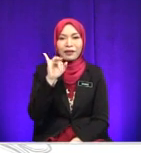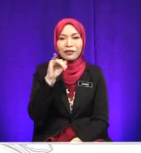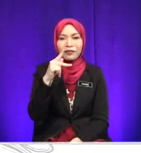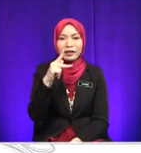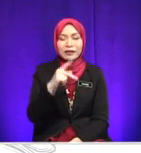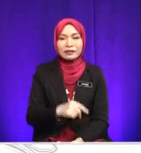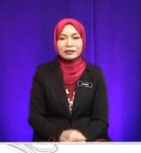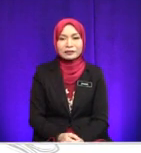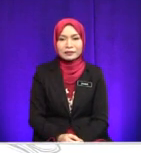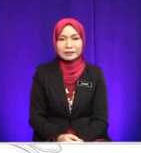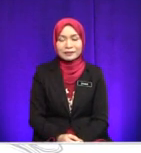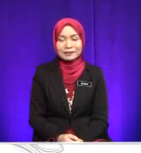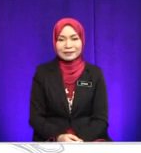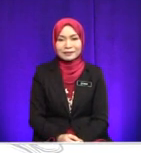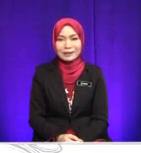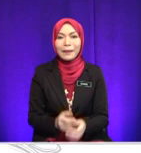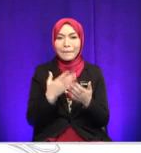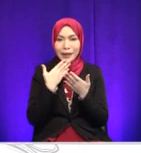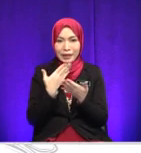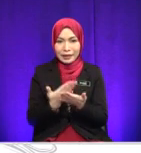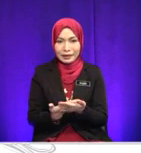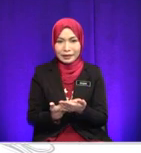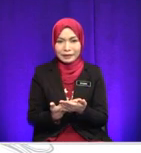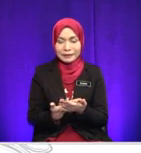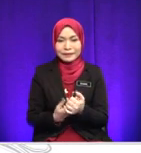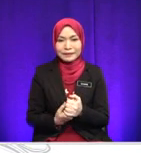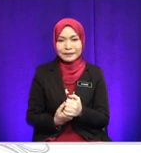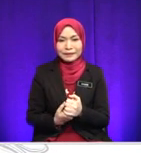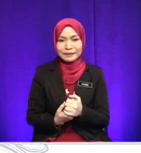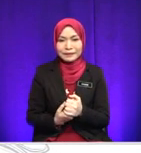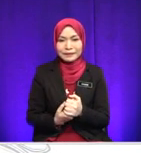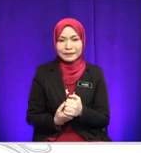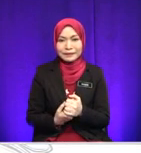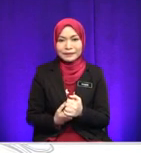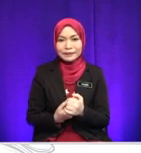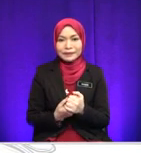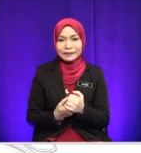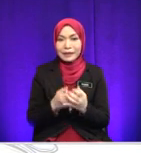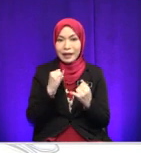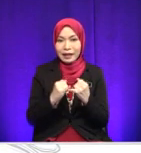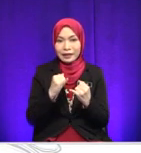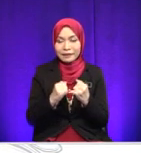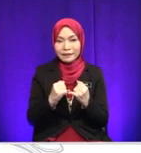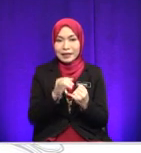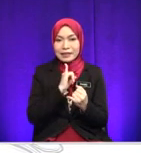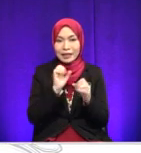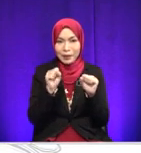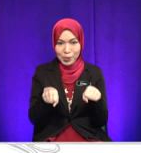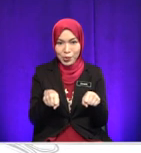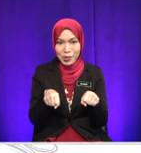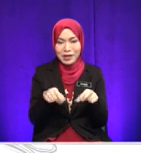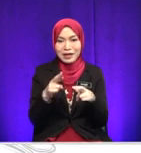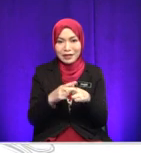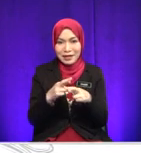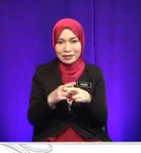Afiq. Baik. Rumusan tentang tajuk yang dibincangkan hari ini ialah kami dapat